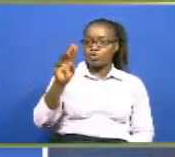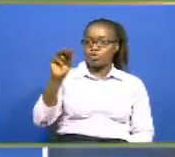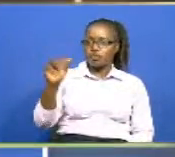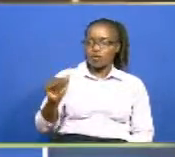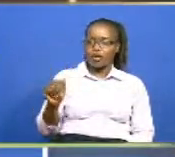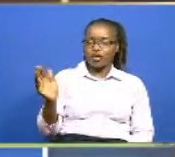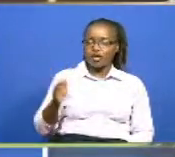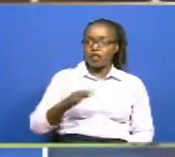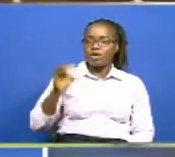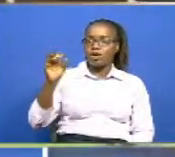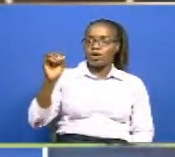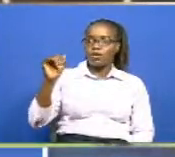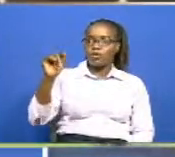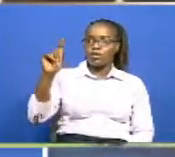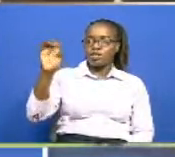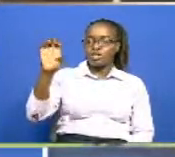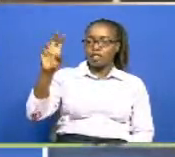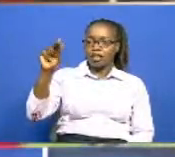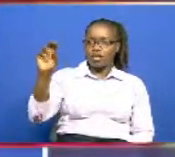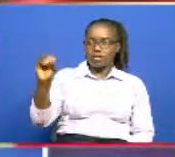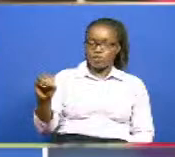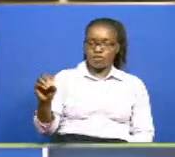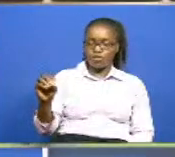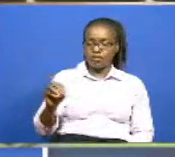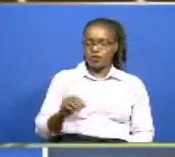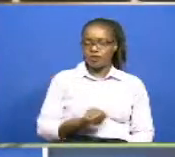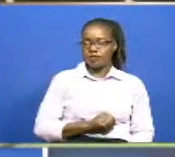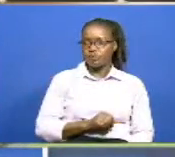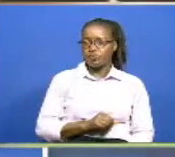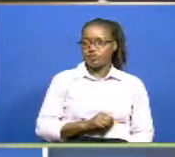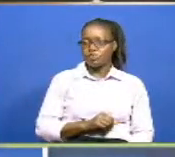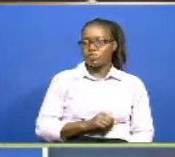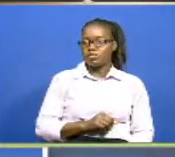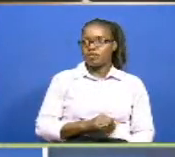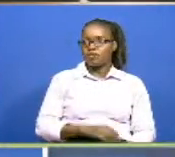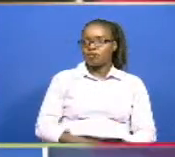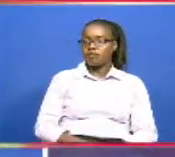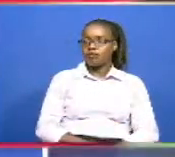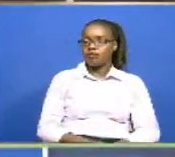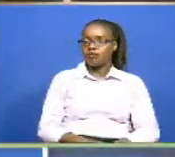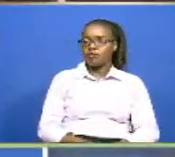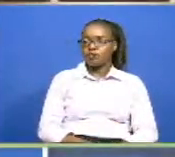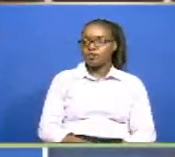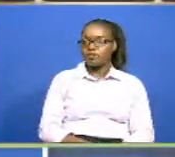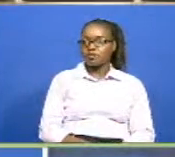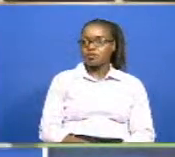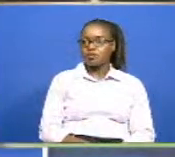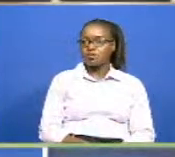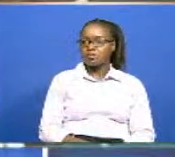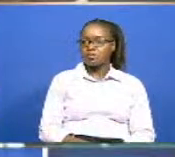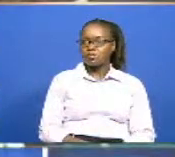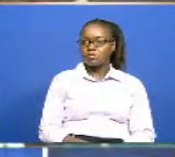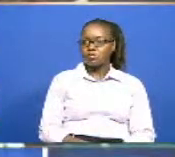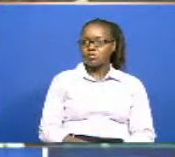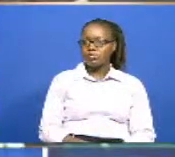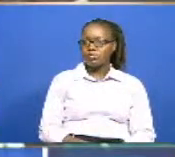Otieno na John Avire. Frederick Muki, Darubini, michezo.